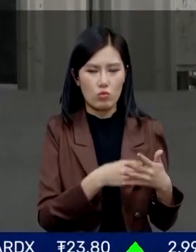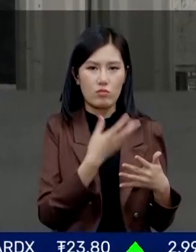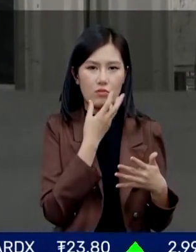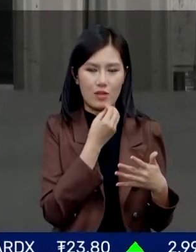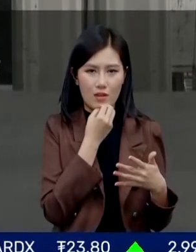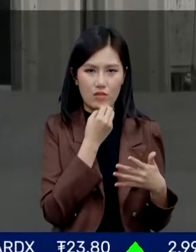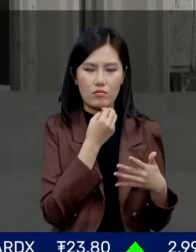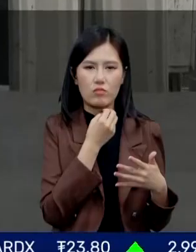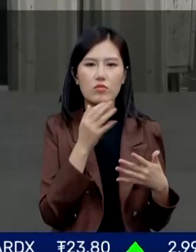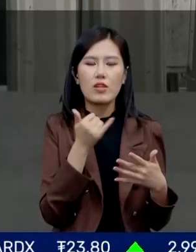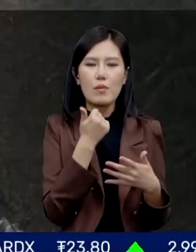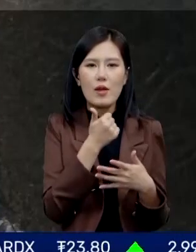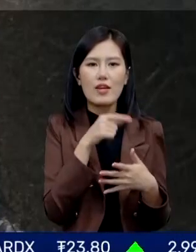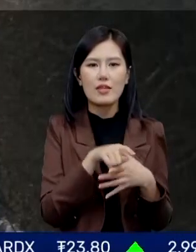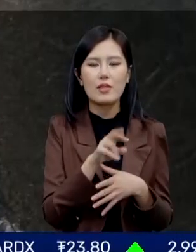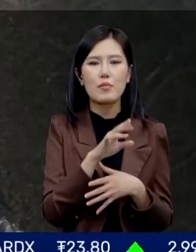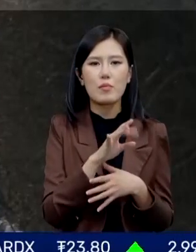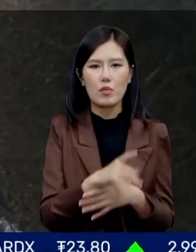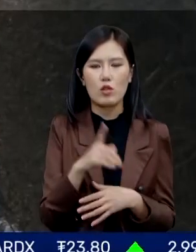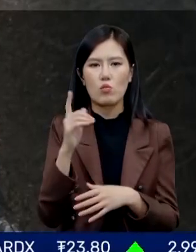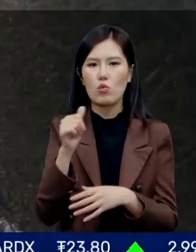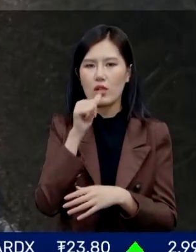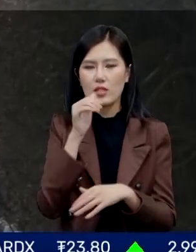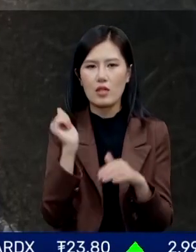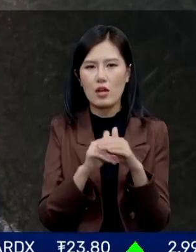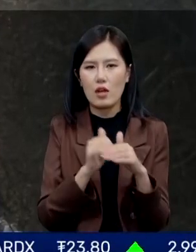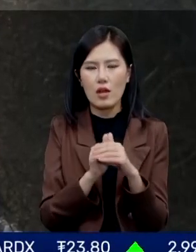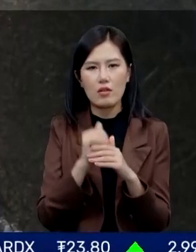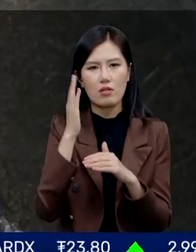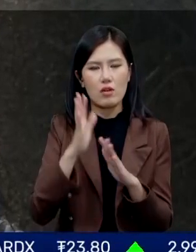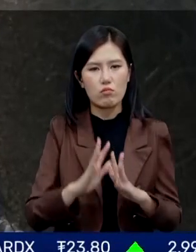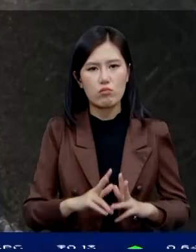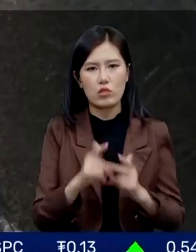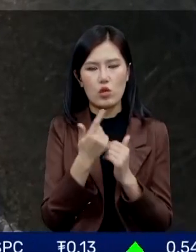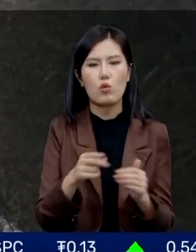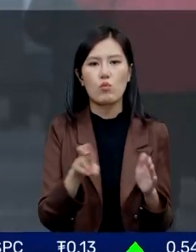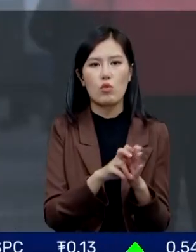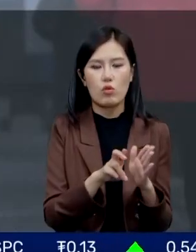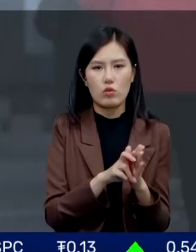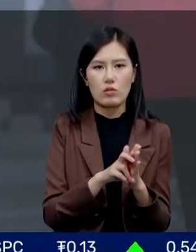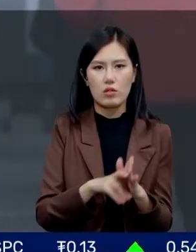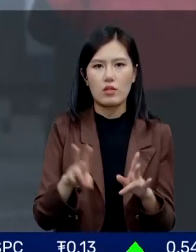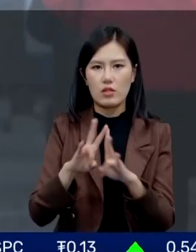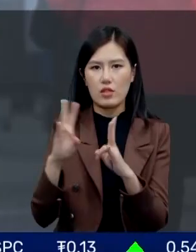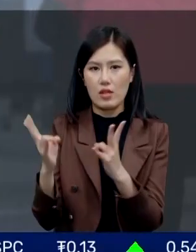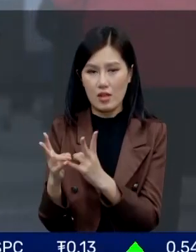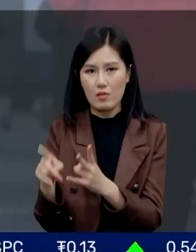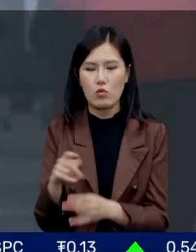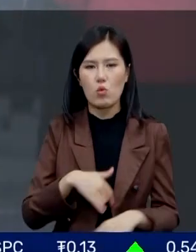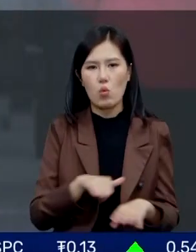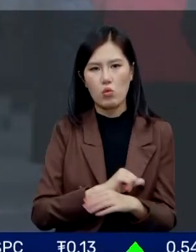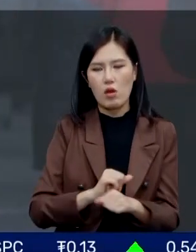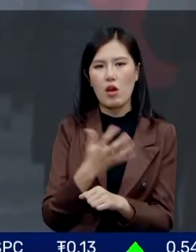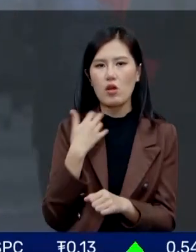За тухайлбал хуримтлалын тогтолцоор баг бага шилжснээр эерэг үр дагавар гарна. Харин нийгмийн даатгалын шимтгийг төрөөс даадаг хөнгөлдөг байдал